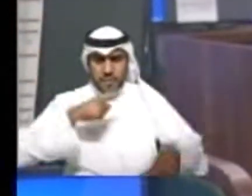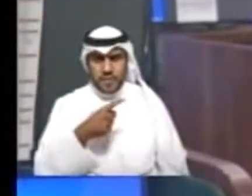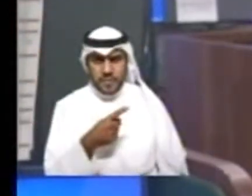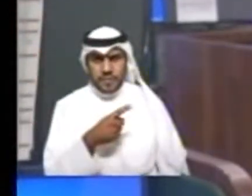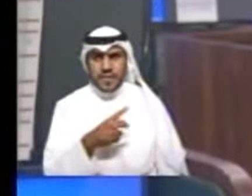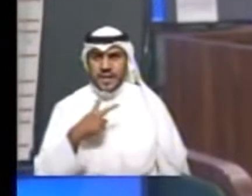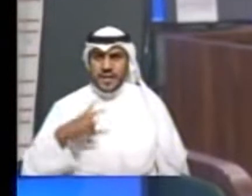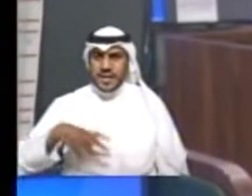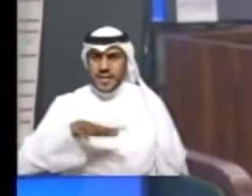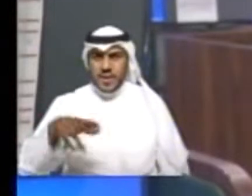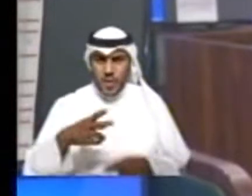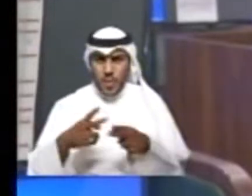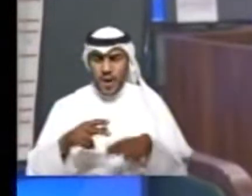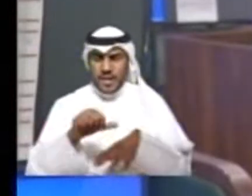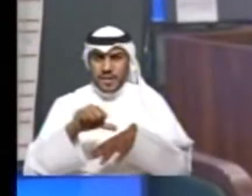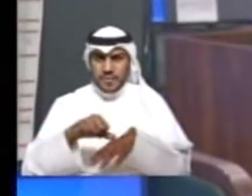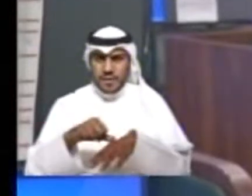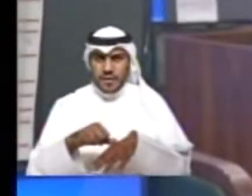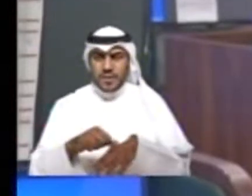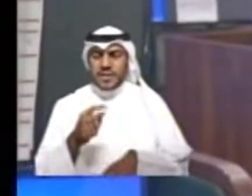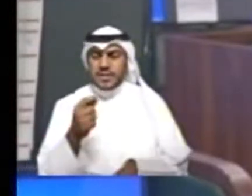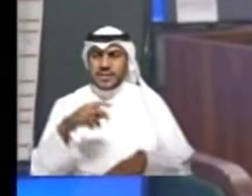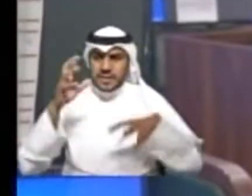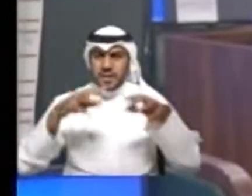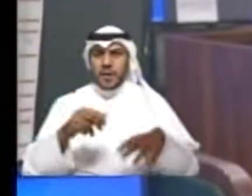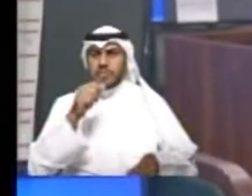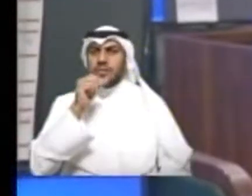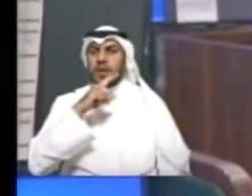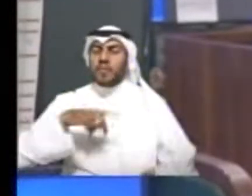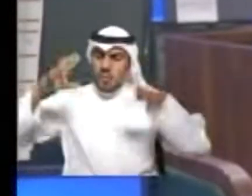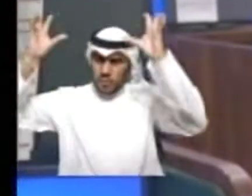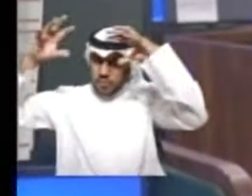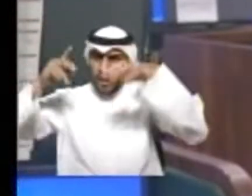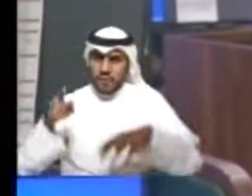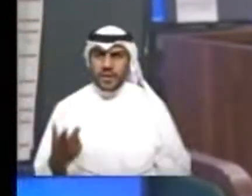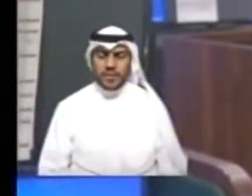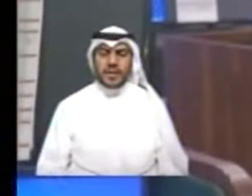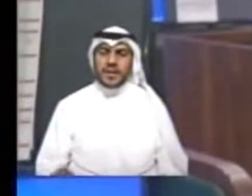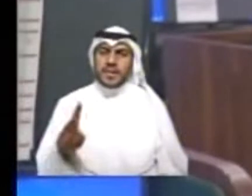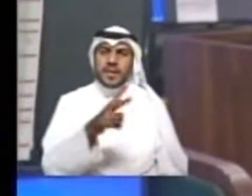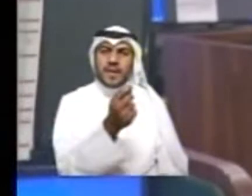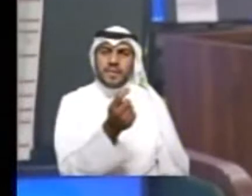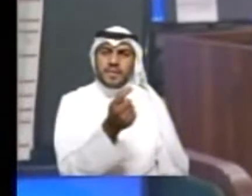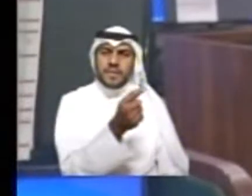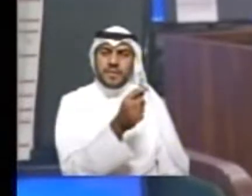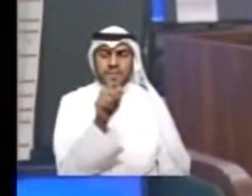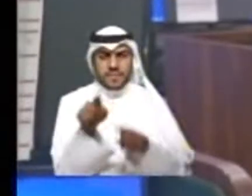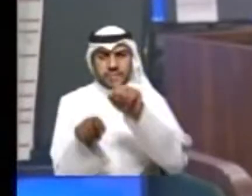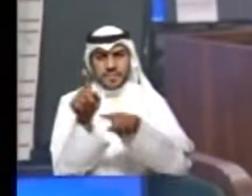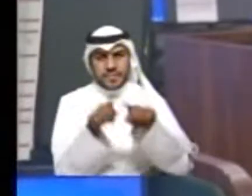صوب الديرة مدينة الكويت بعضها، السالمية غزيرة كذلك، لكن الديرة أمطارها خفيفة. لكن